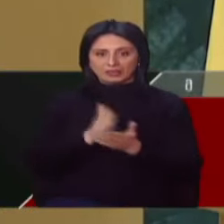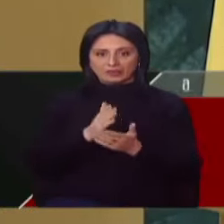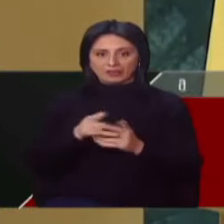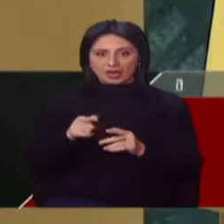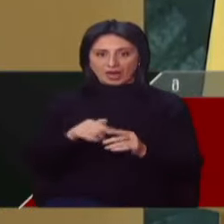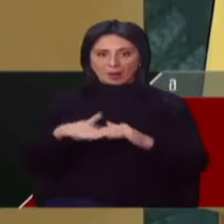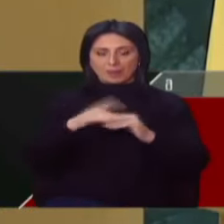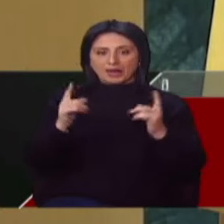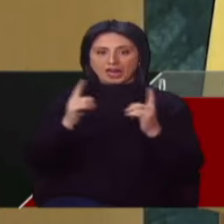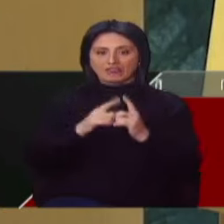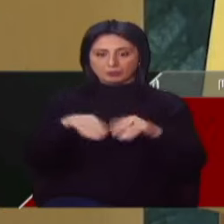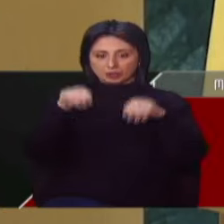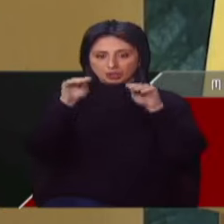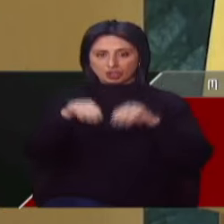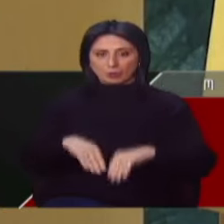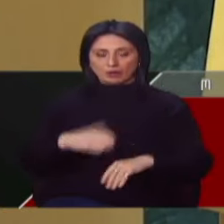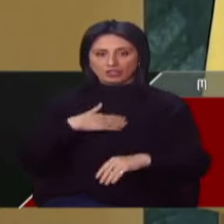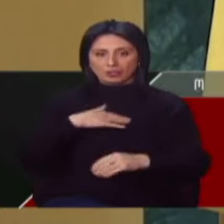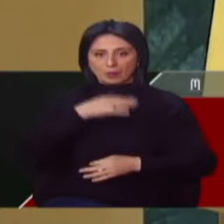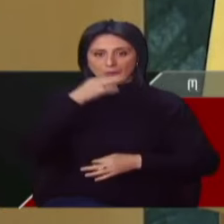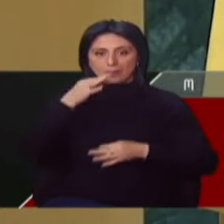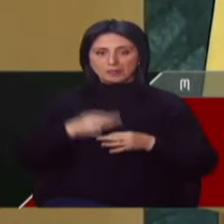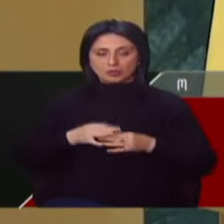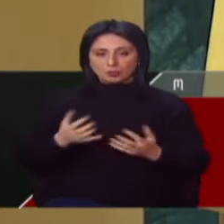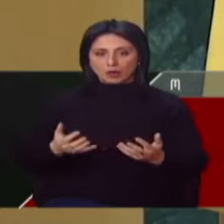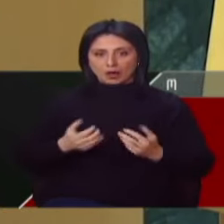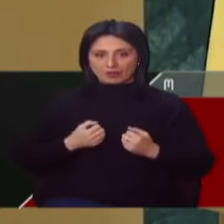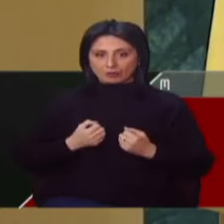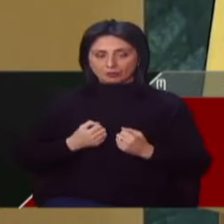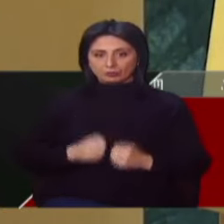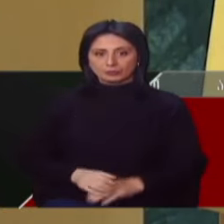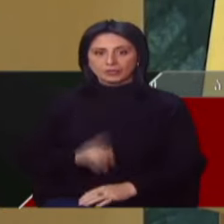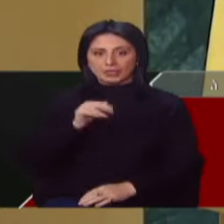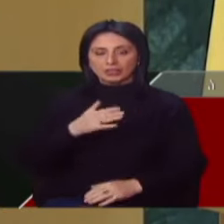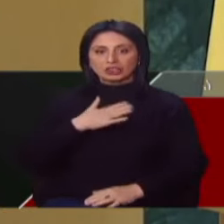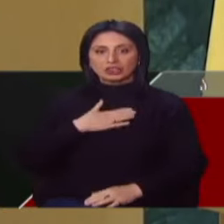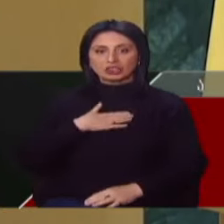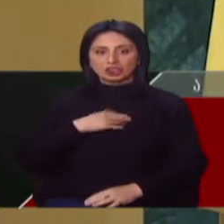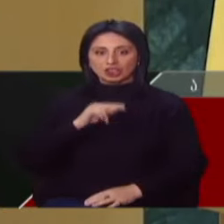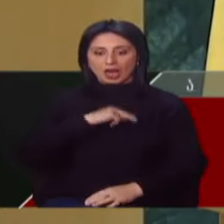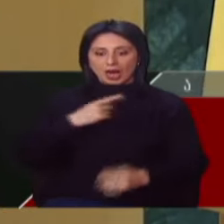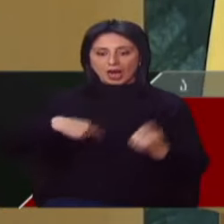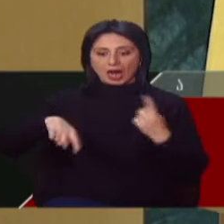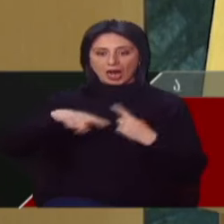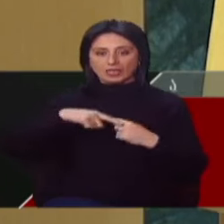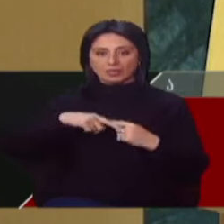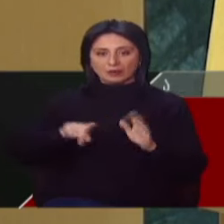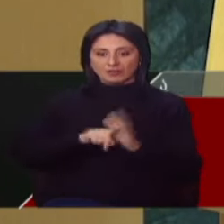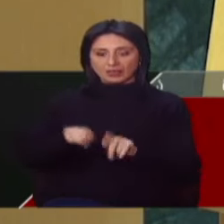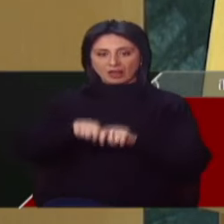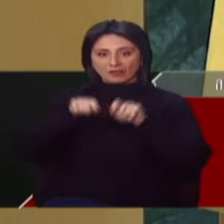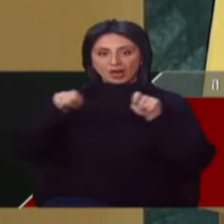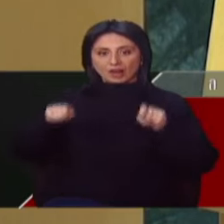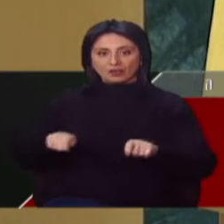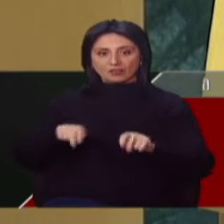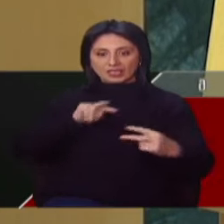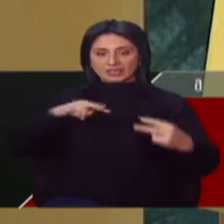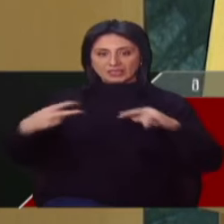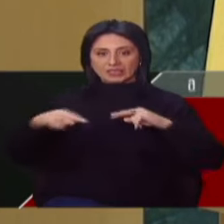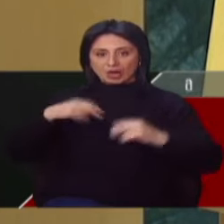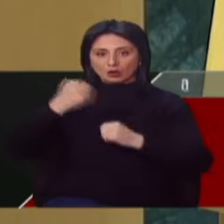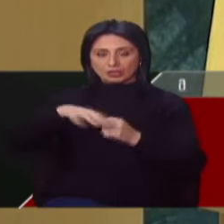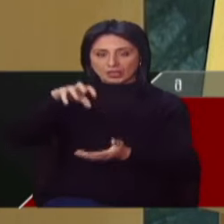am platformis chamoqalibebashi chemi pasokhisgebloba avigo da chems administratsiastan davarso. Să